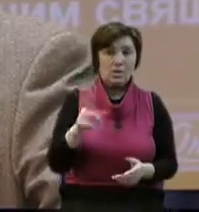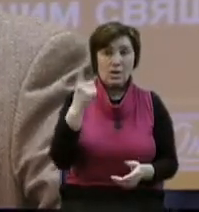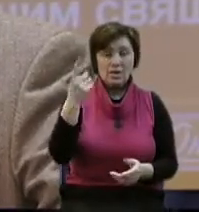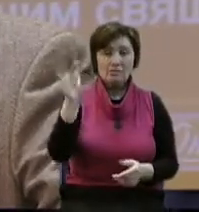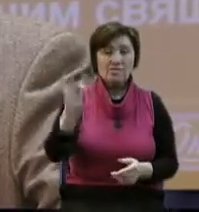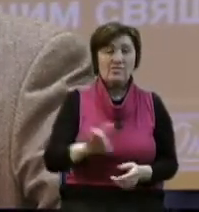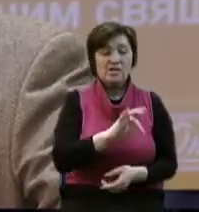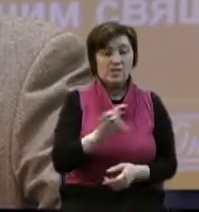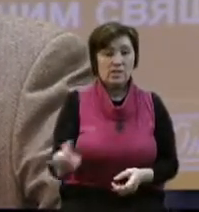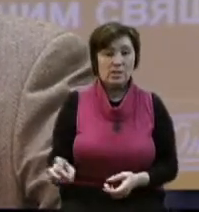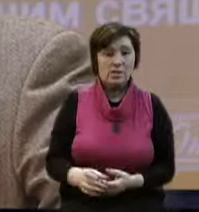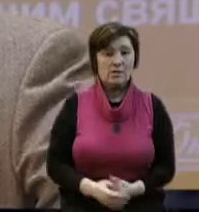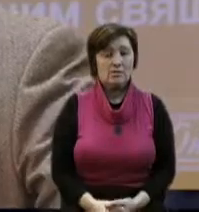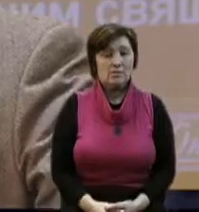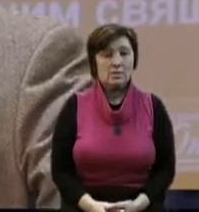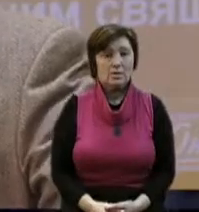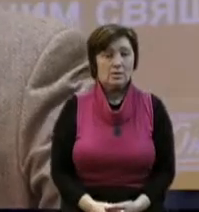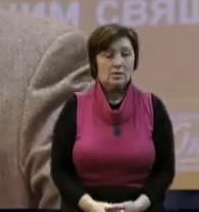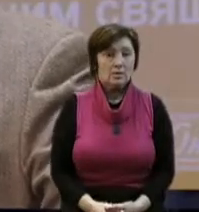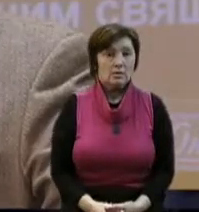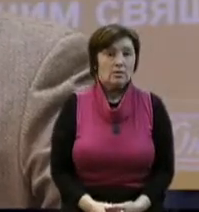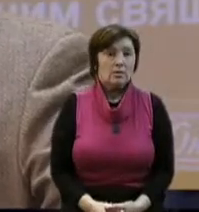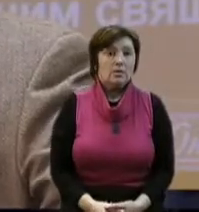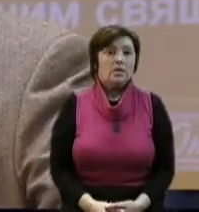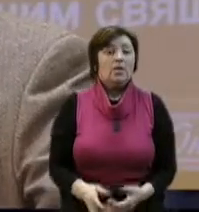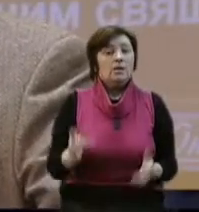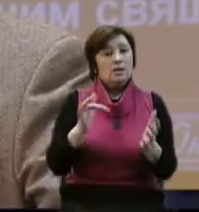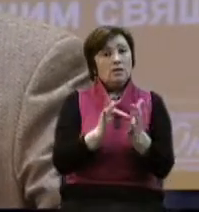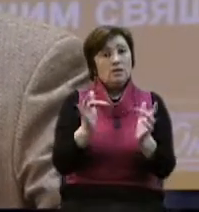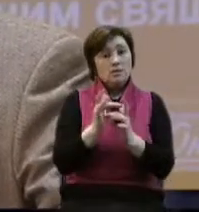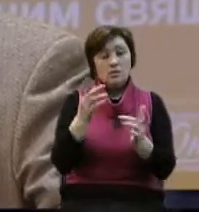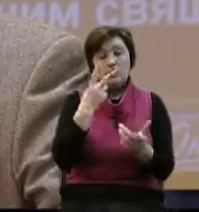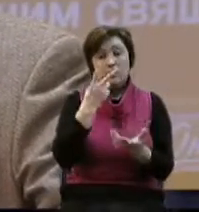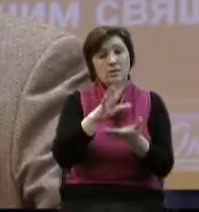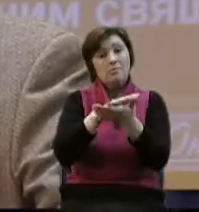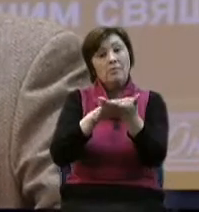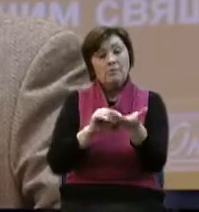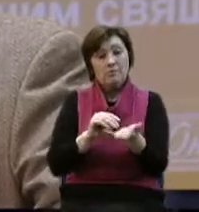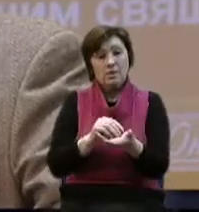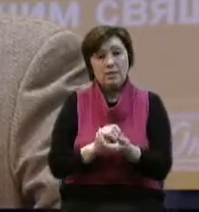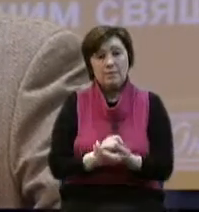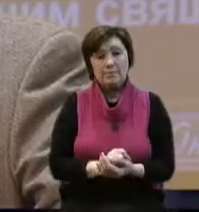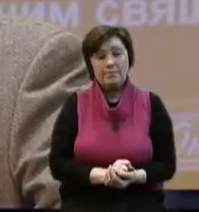священникам?» То есть здесь Иисус приводит пример,